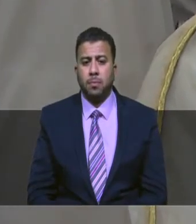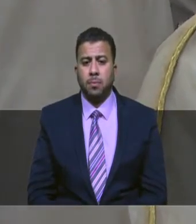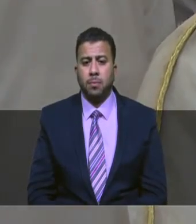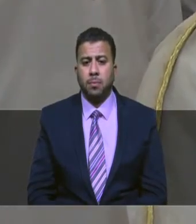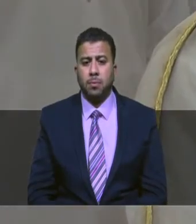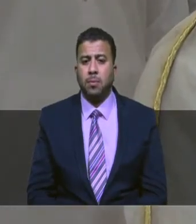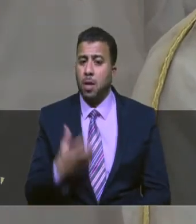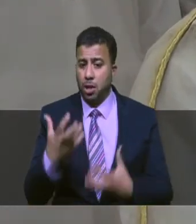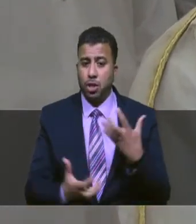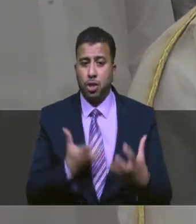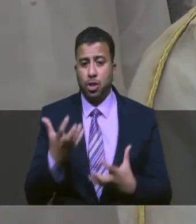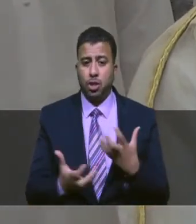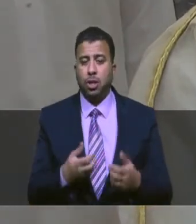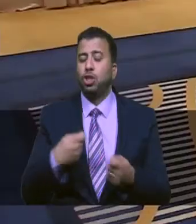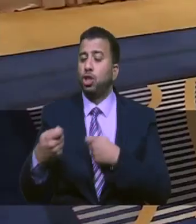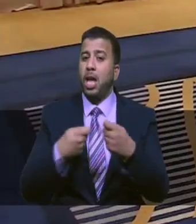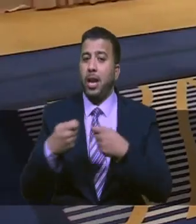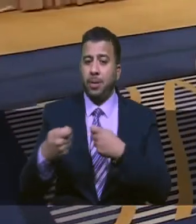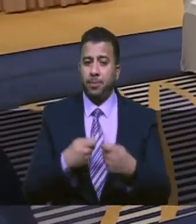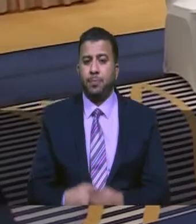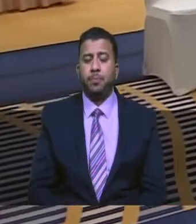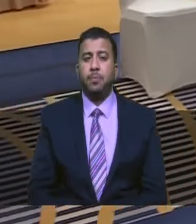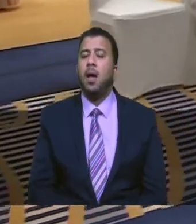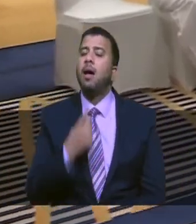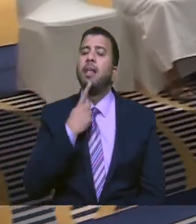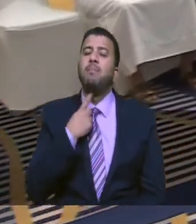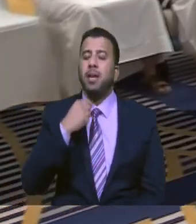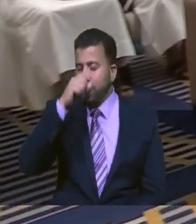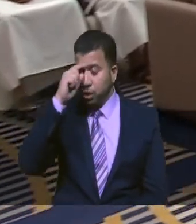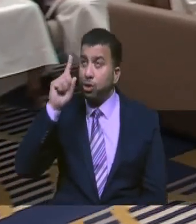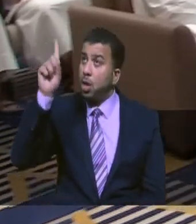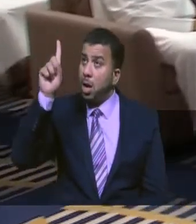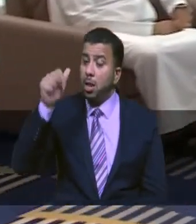النشاط التجاري. وأتمنى إن شاء الله التوفيق للجميع.